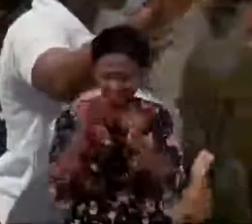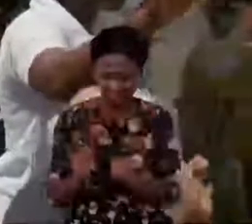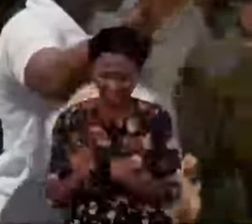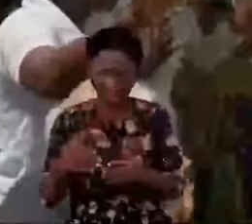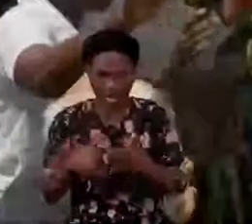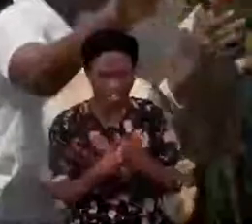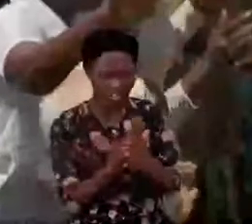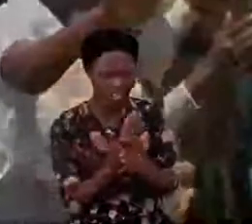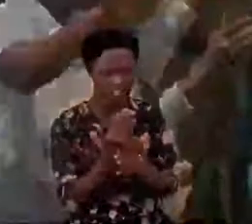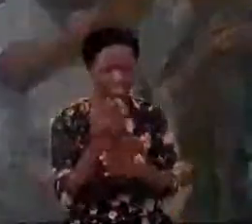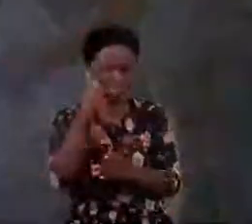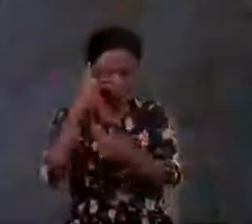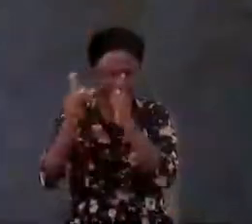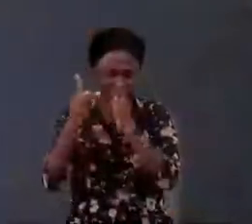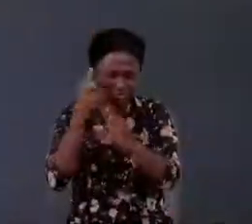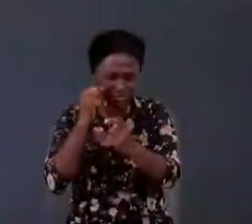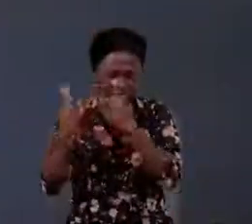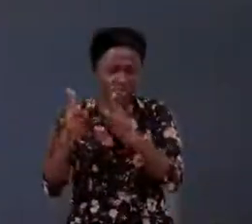de Jésus.